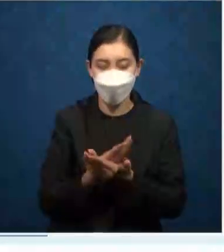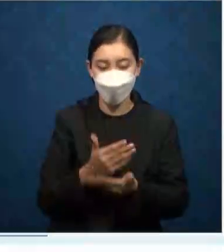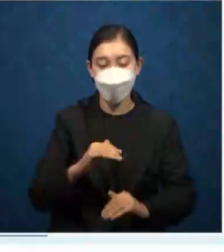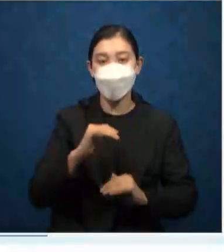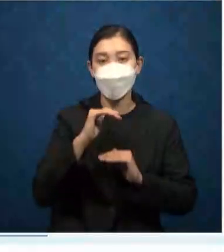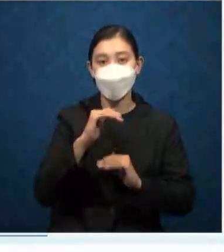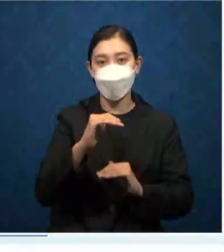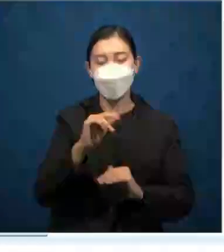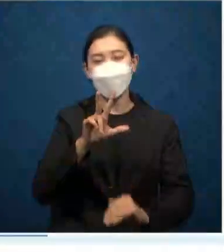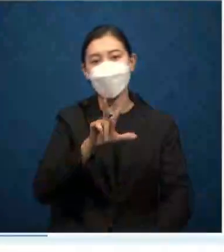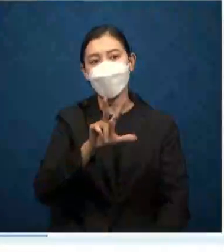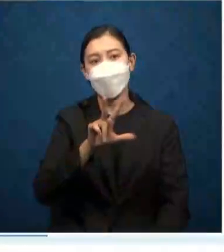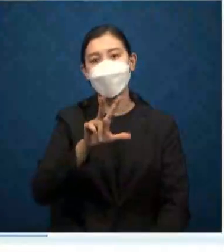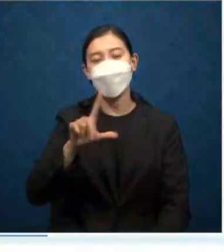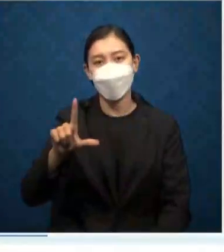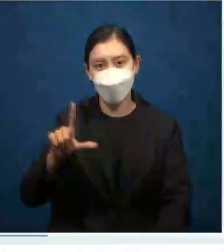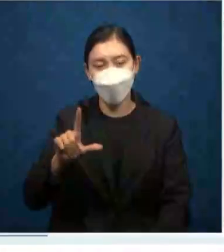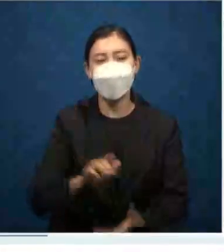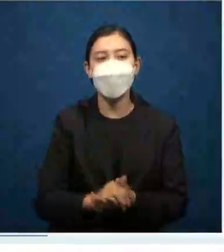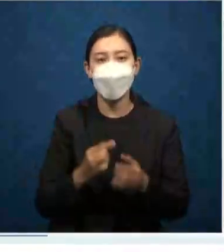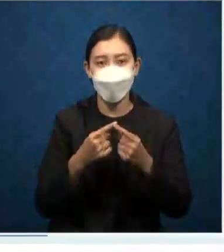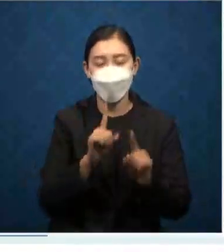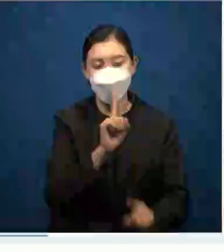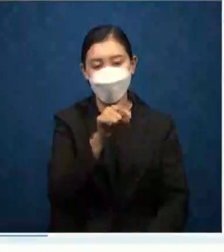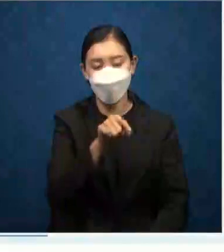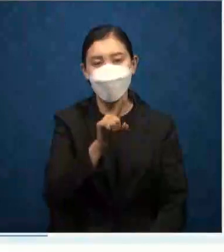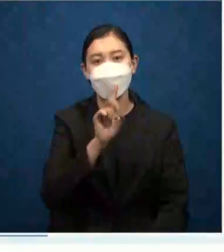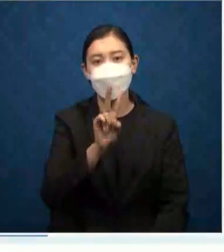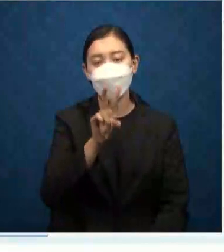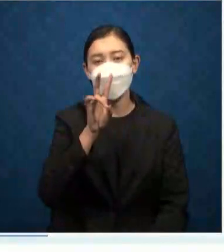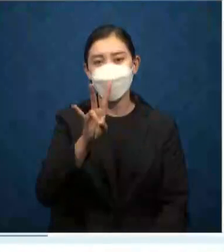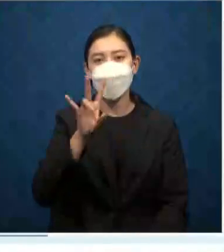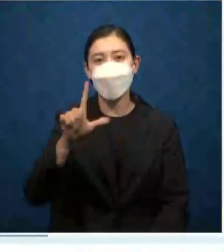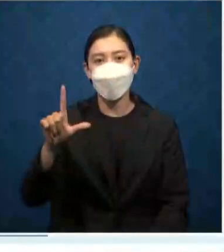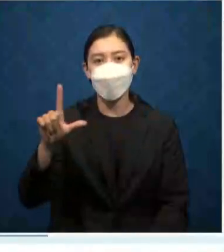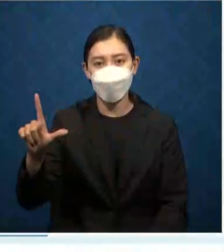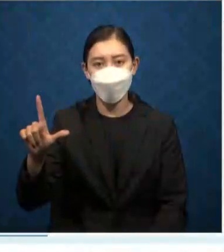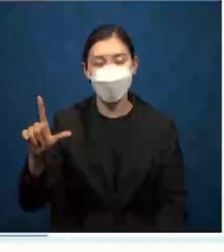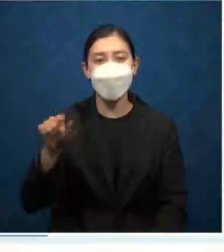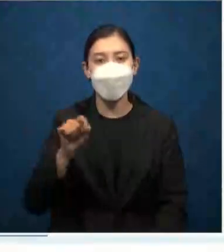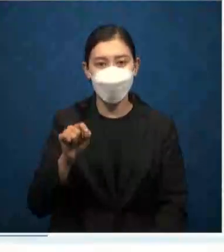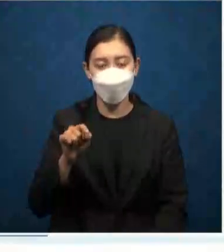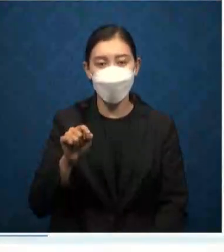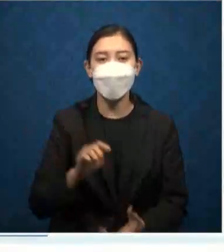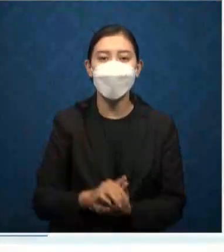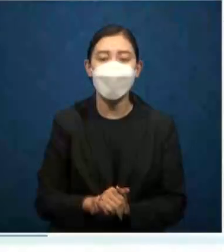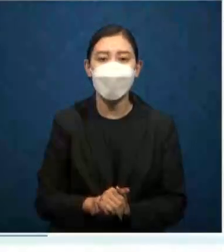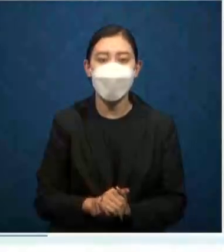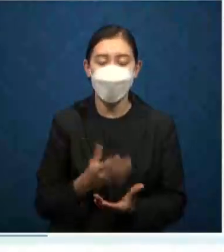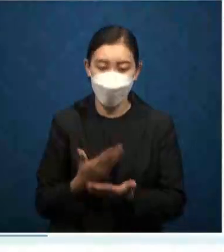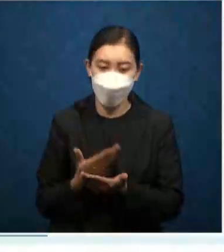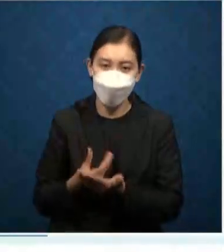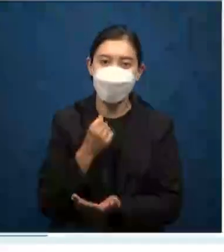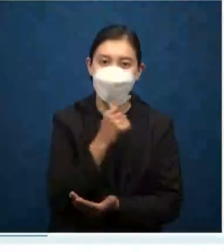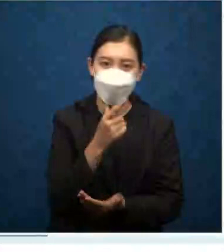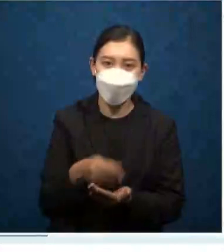3.1 ล้านล้านเท่านั้นเองแต่ 1.27 ล้านล้านเนี่ยนะครับ 1.27 ล้านล้านเนี่ยเราใช้เพื่อบุคลาก